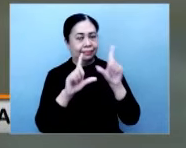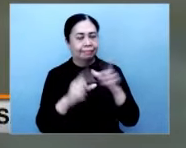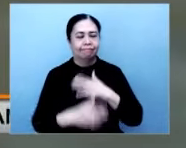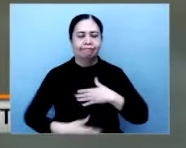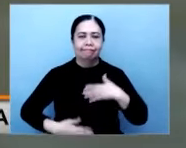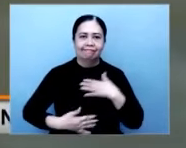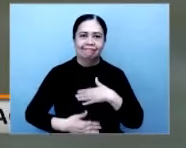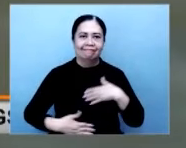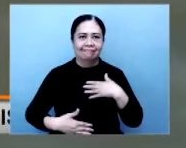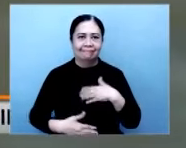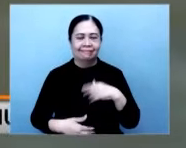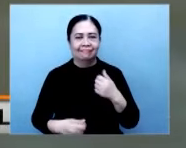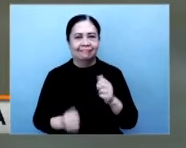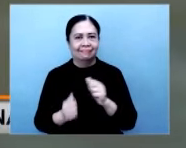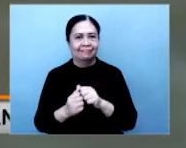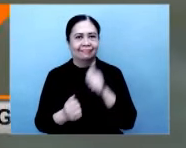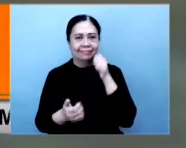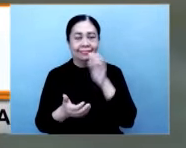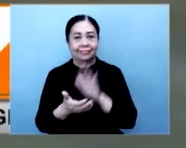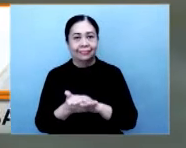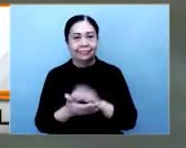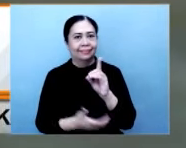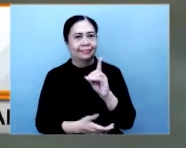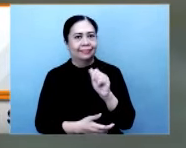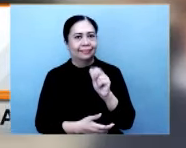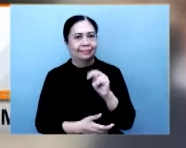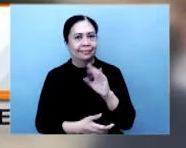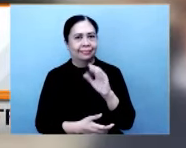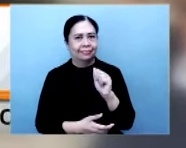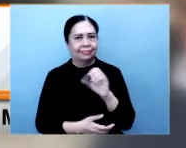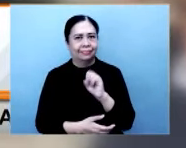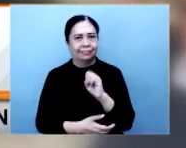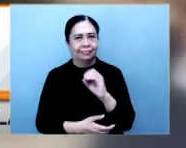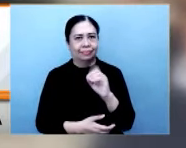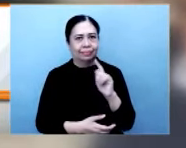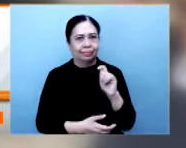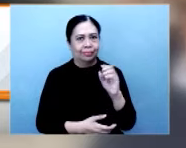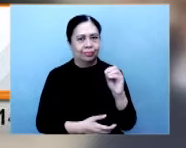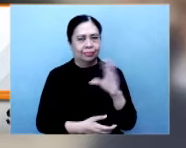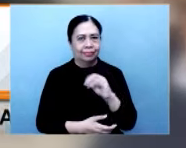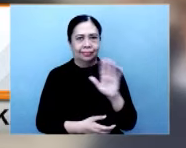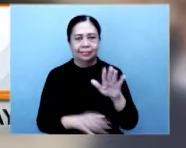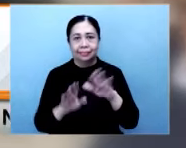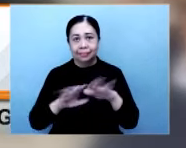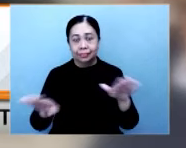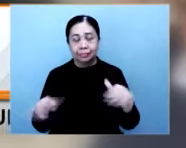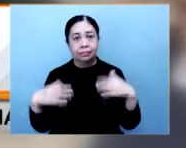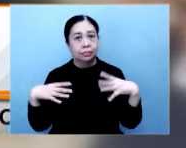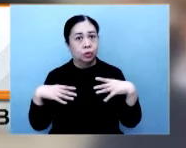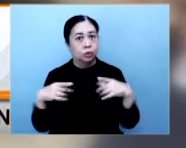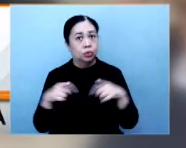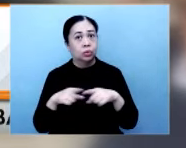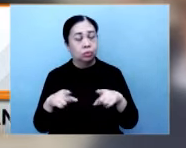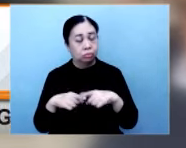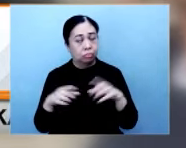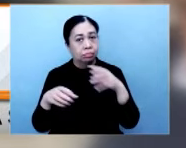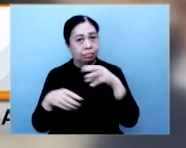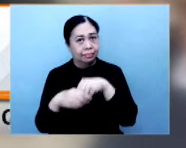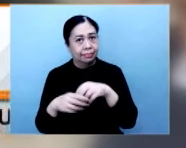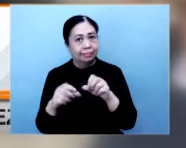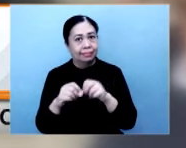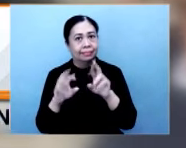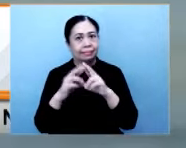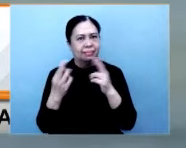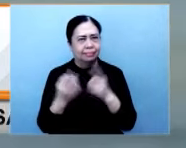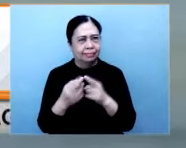beach kasama ang kanyang asawang si Danica Soto at kanilang mga anak. Nasa bakasyon din ang iba pang nilang kaanak. Na-issue may lamat